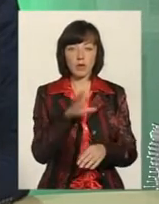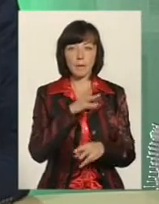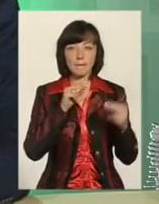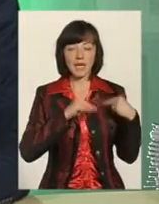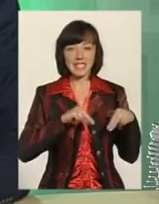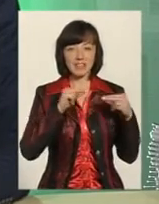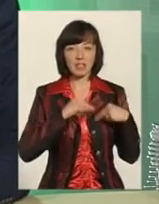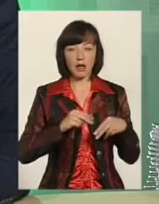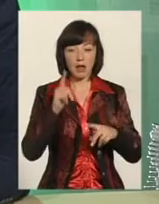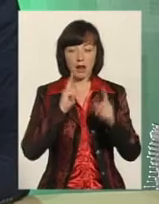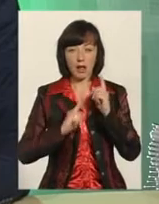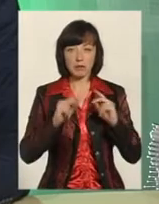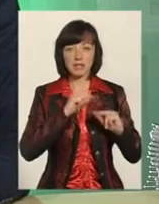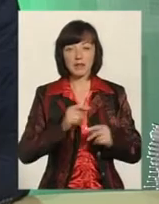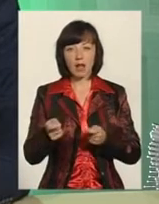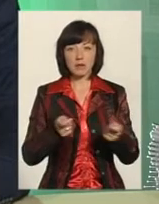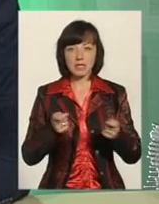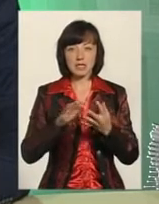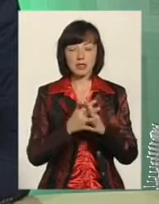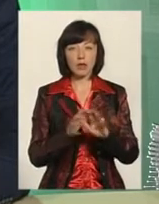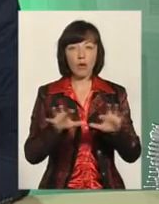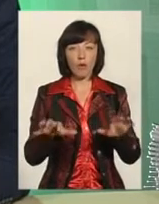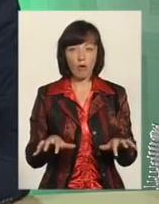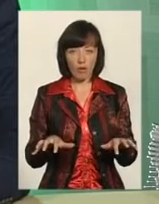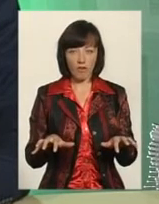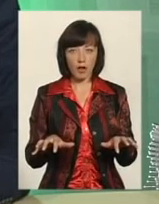працівники ради, працівники адміністрації, сільські голови.